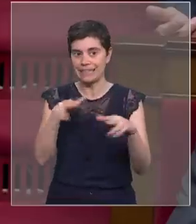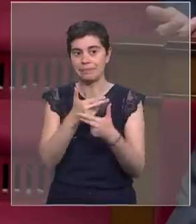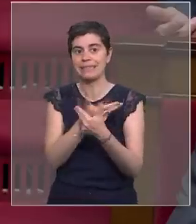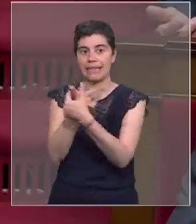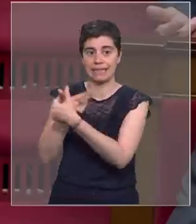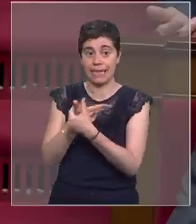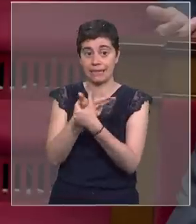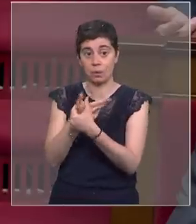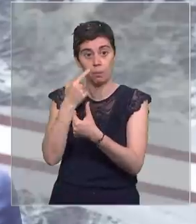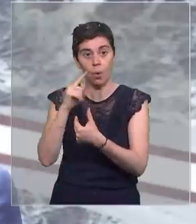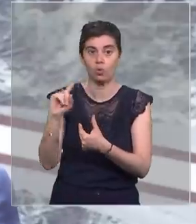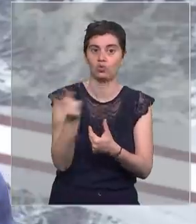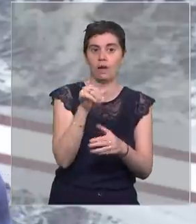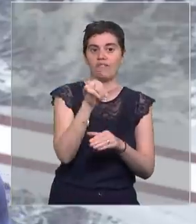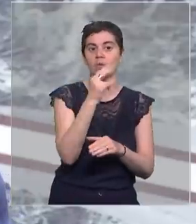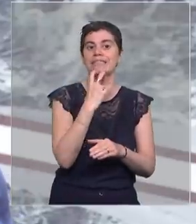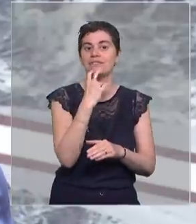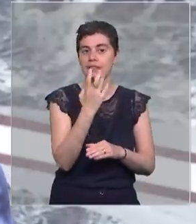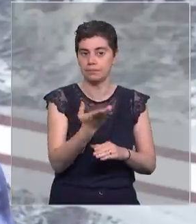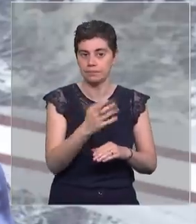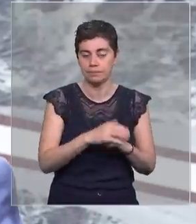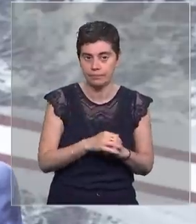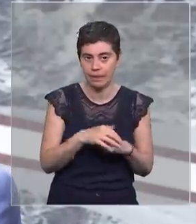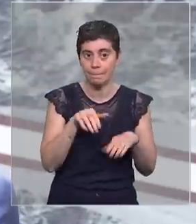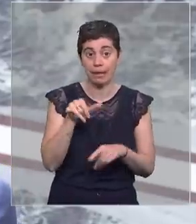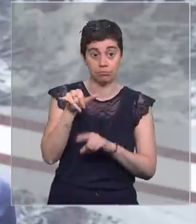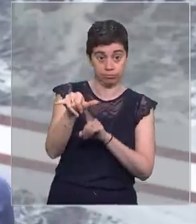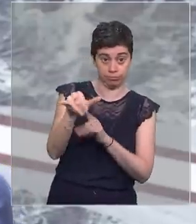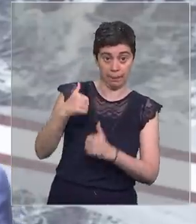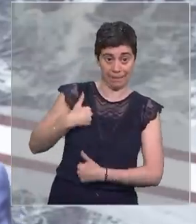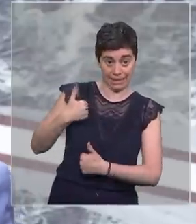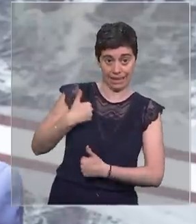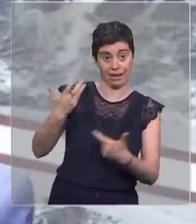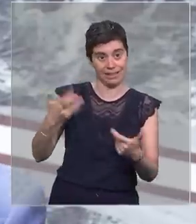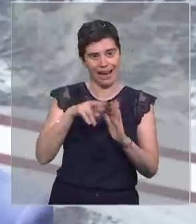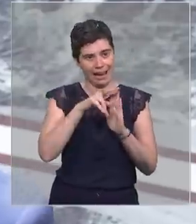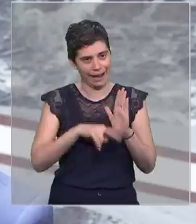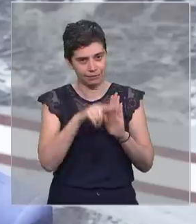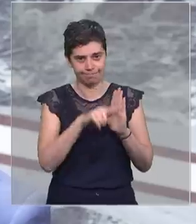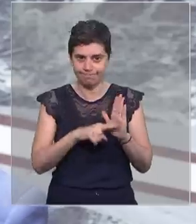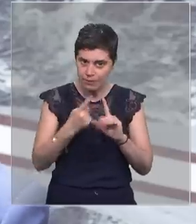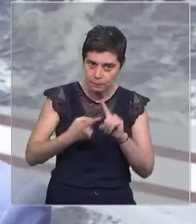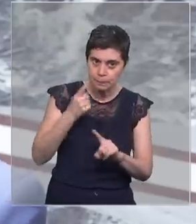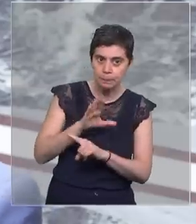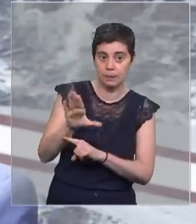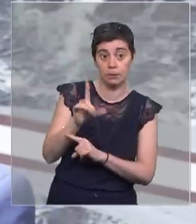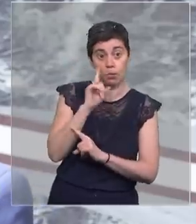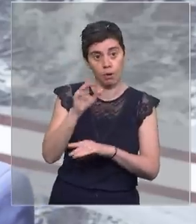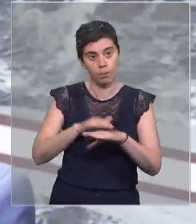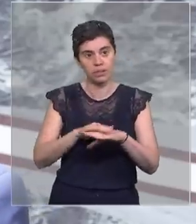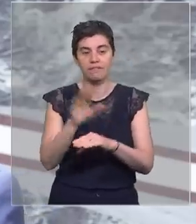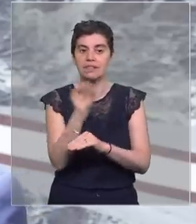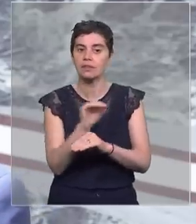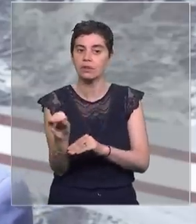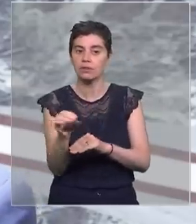qui équipe tous les avions civils. En revanche, les aéronefs militaires obéissent à des règles spécifiques pour des questions de sécurité,